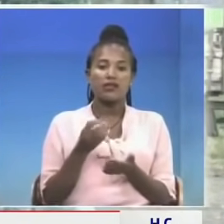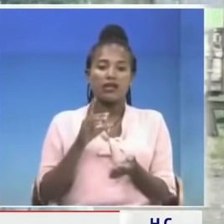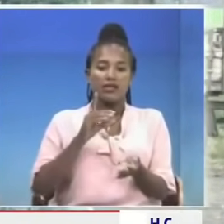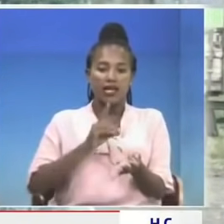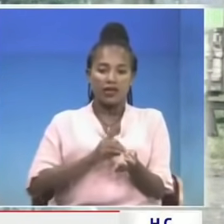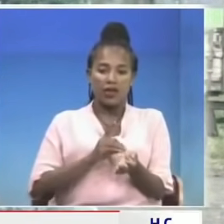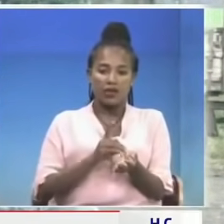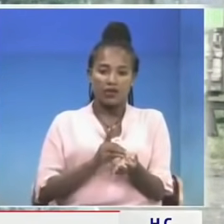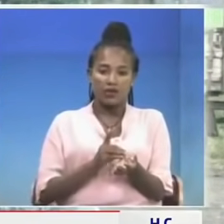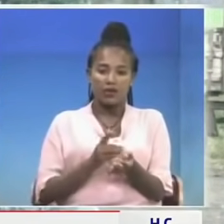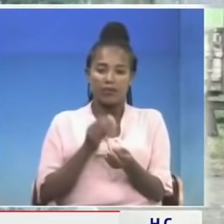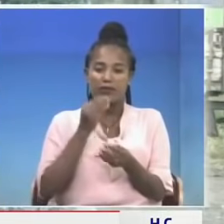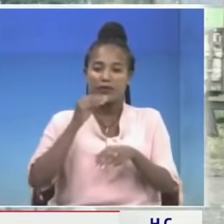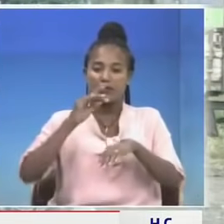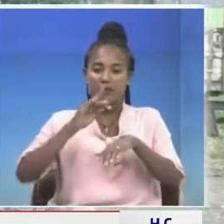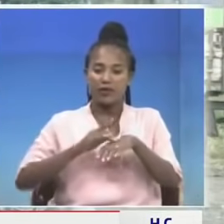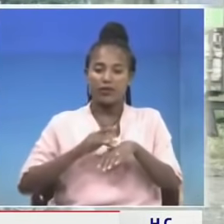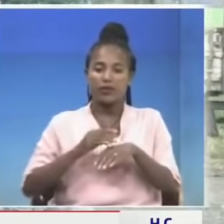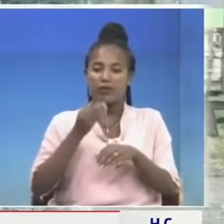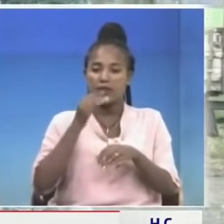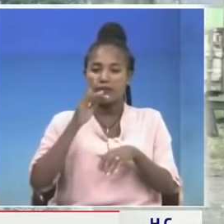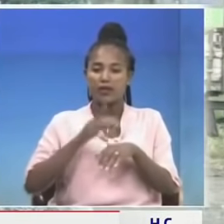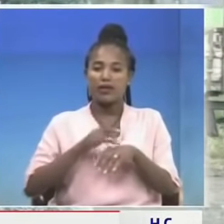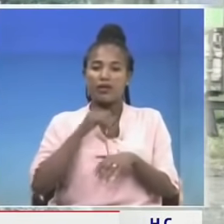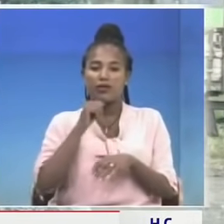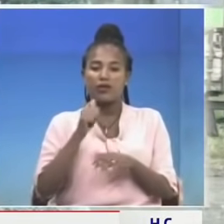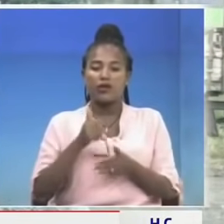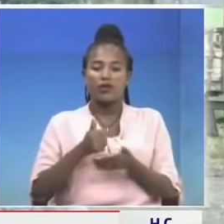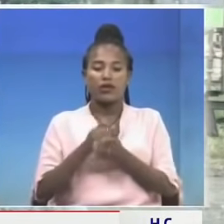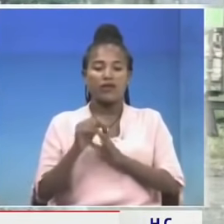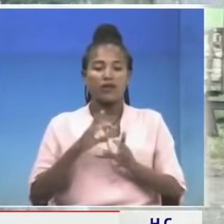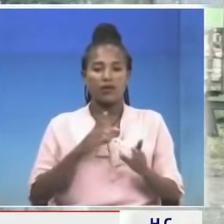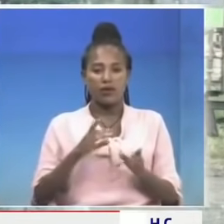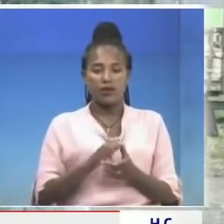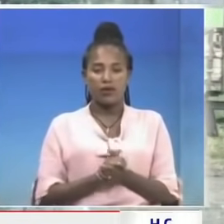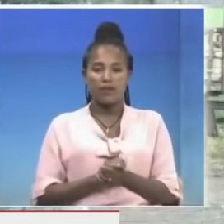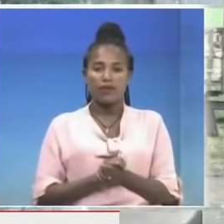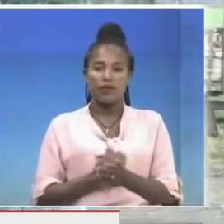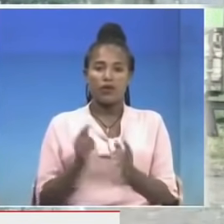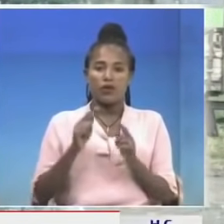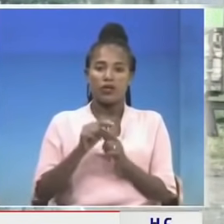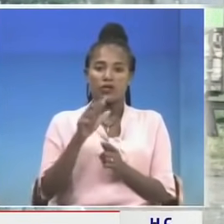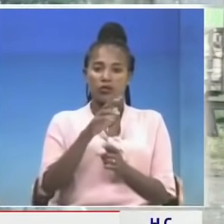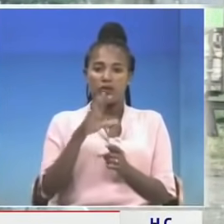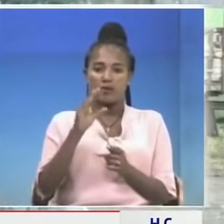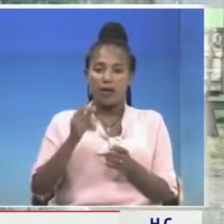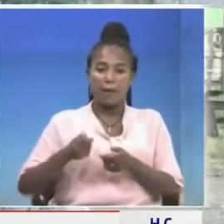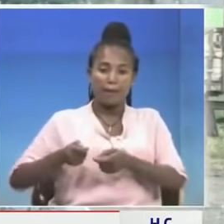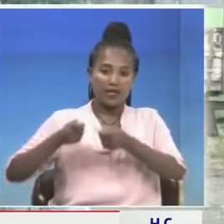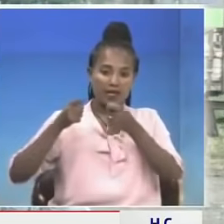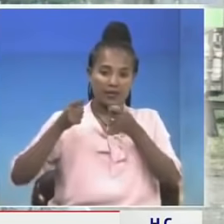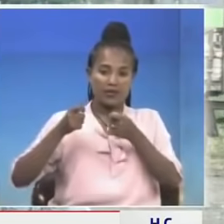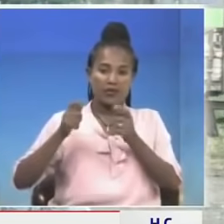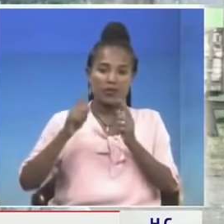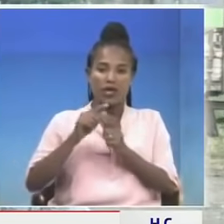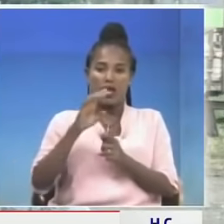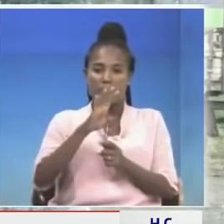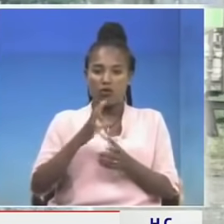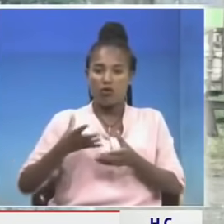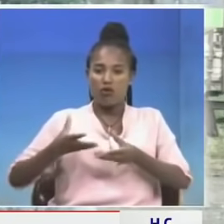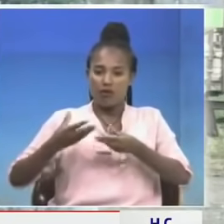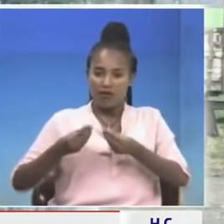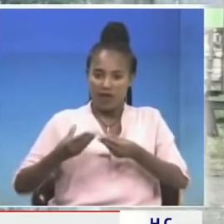ዳይሬክቶሬት ምግብ ነክ የሆኑ ምግብ ነክ ያልሆኑ ድጋፎች አድርጎልናል። እንግዲህ ወደ 350 ብርድ ልብስ፣ ወደ 400